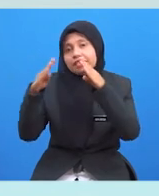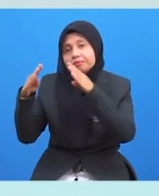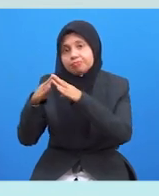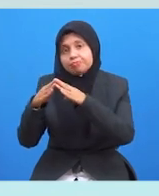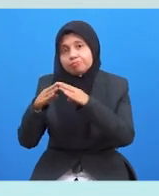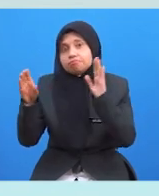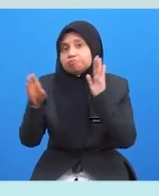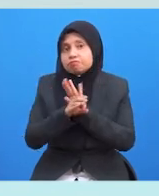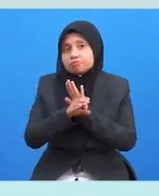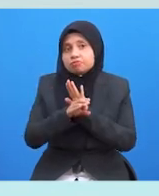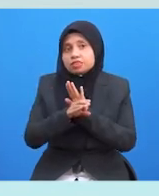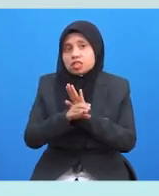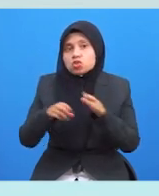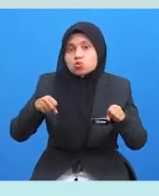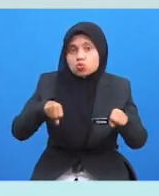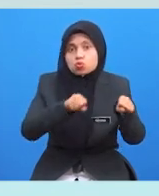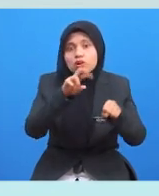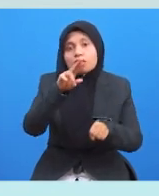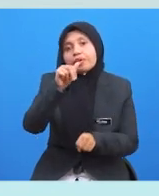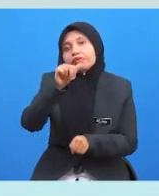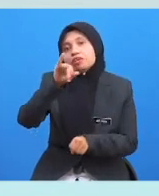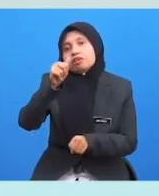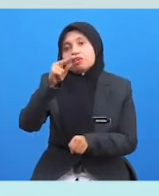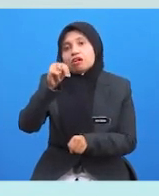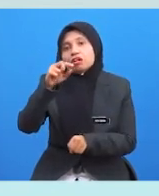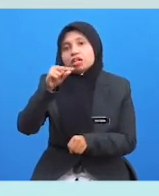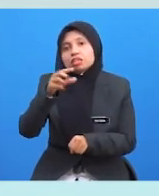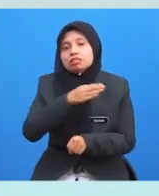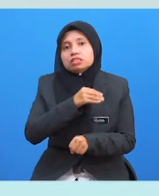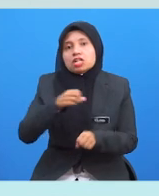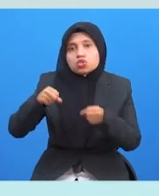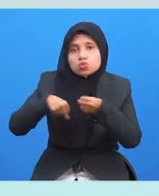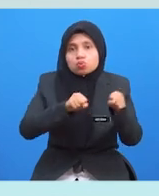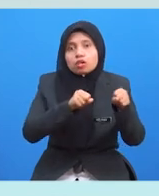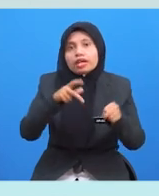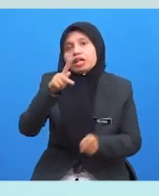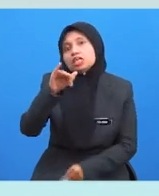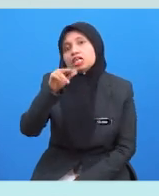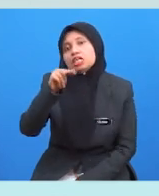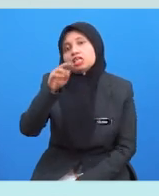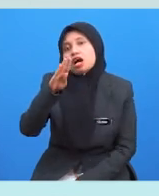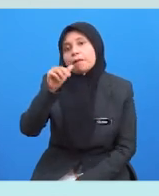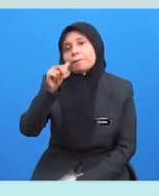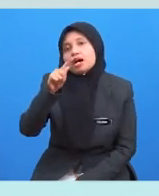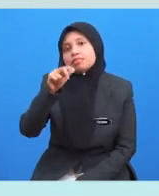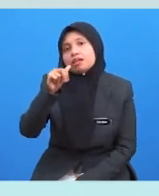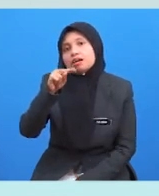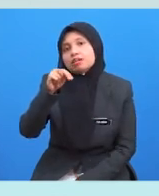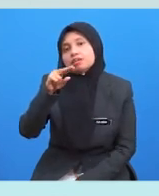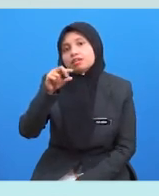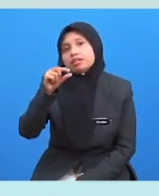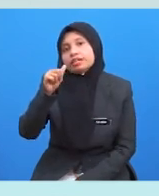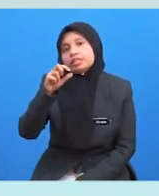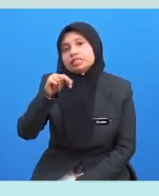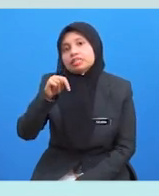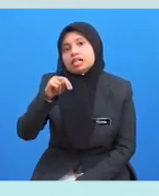Contohnya, Sungai Rajang Sarawak dan Sungai Kinabatangan Sabah. Kepentingan